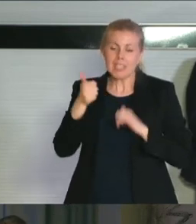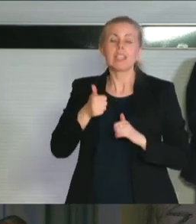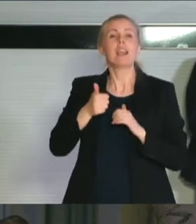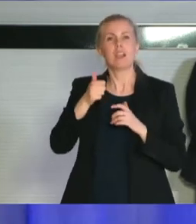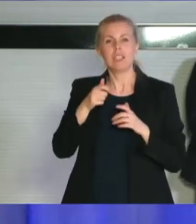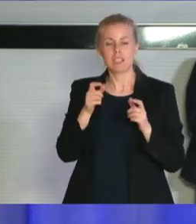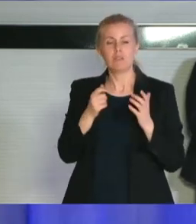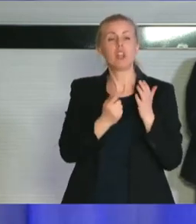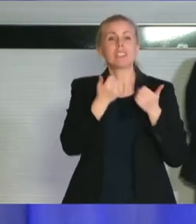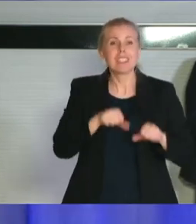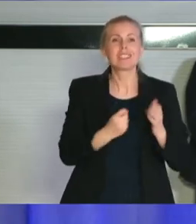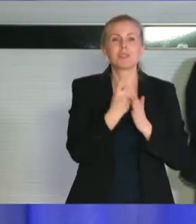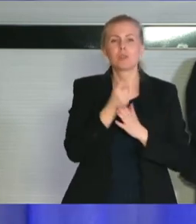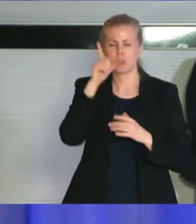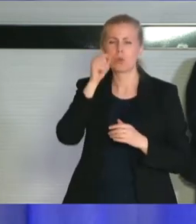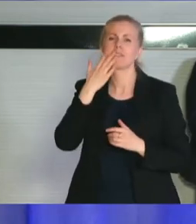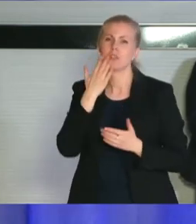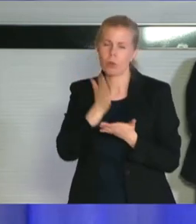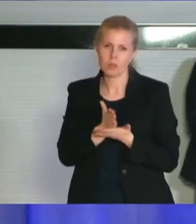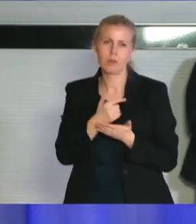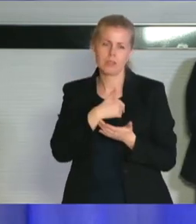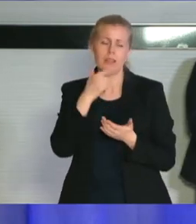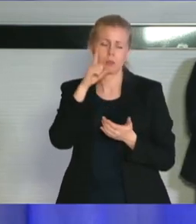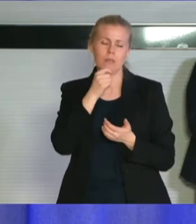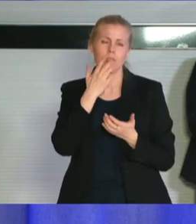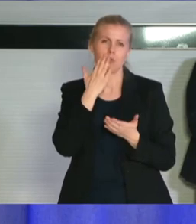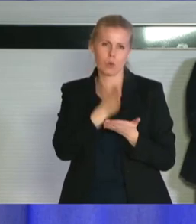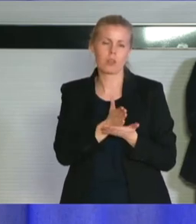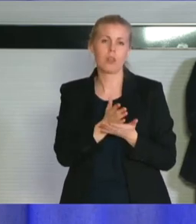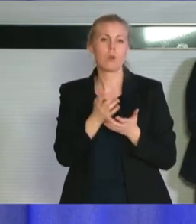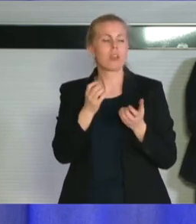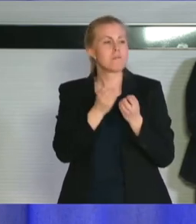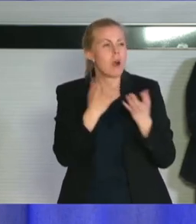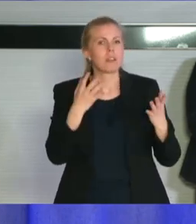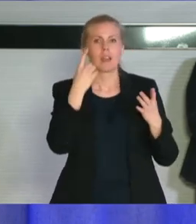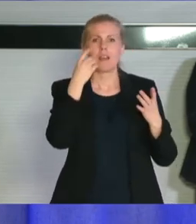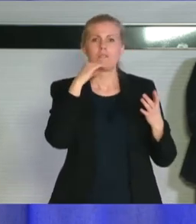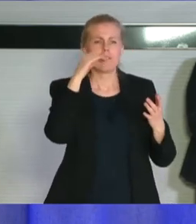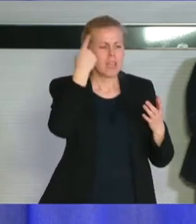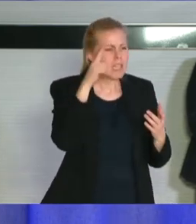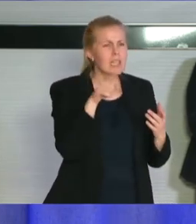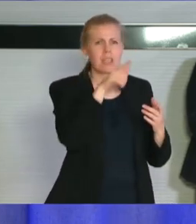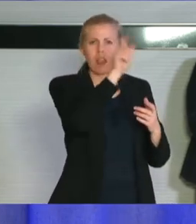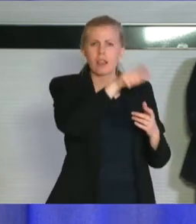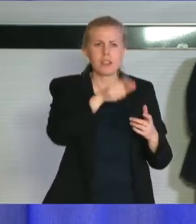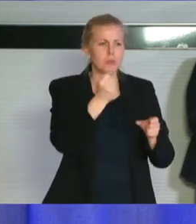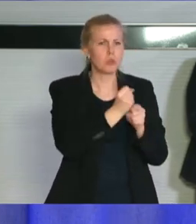Ellers så er det, jeg har lyst til å si at det er så mange flinke folk som jobber døgnet rundt med dette på sykehusene,